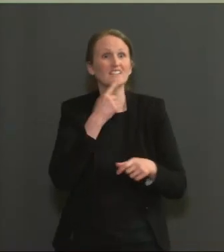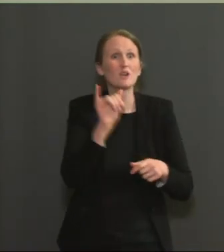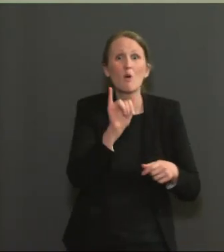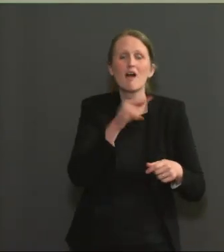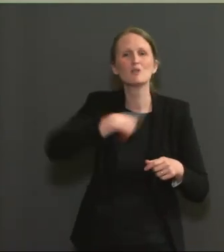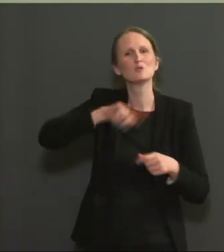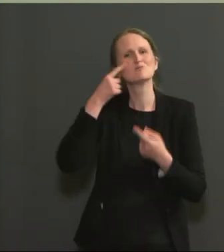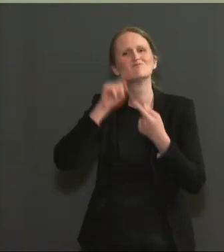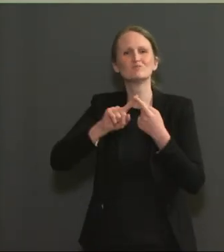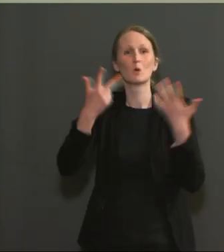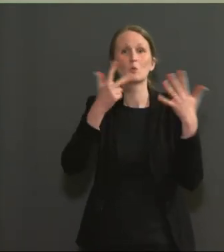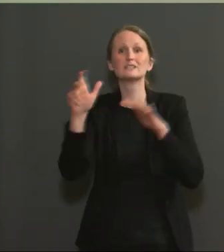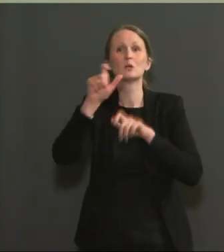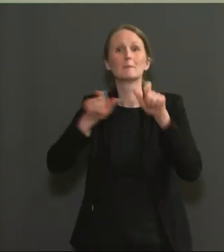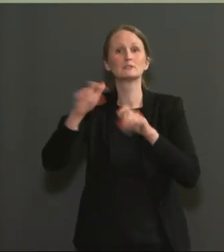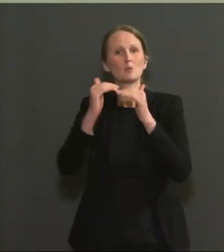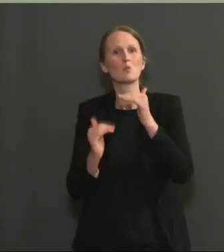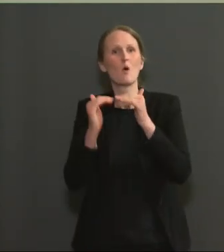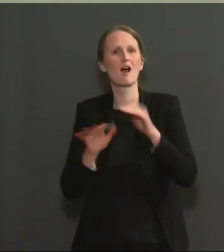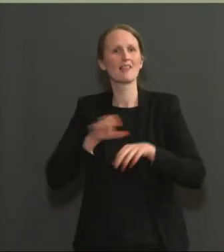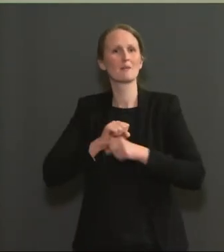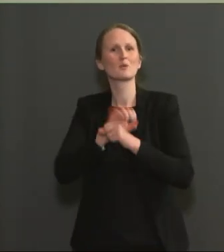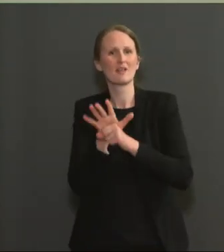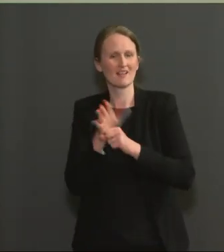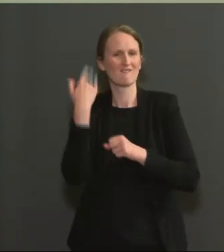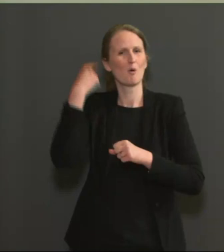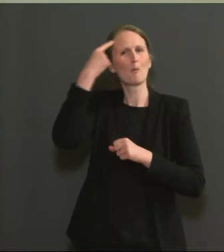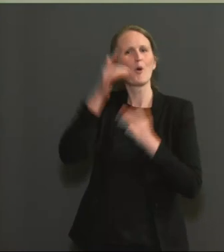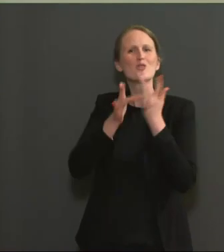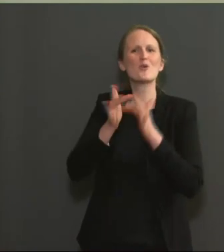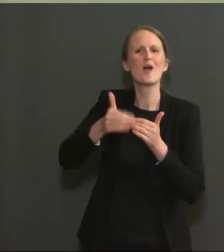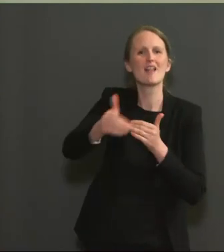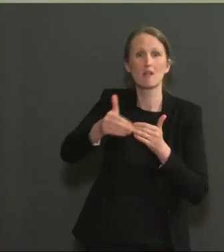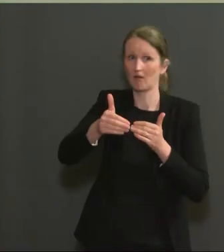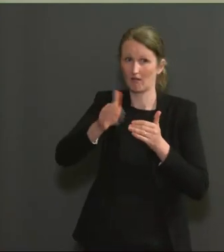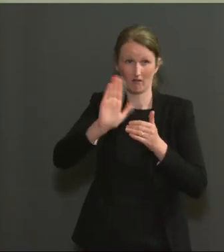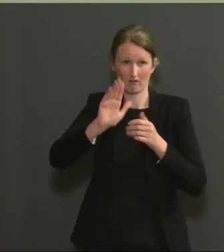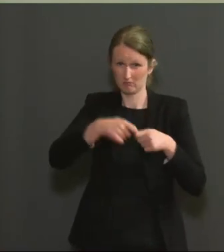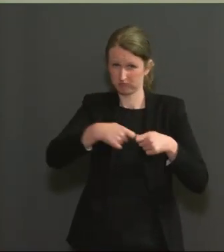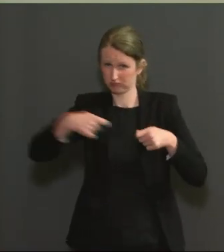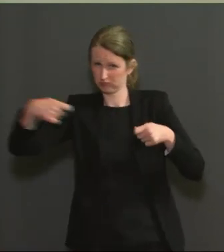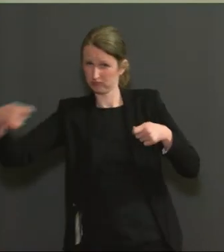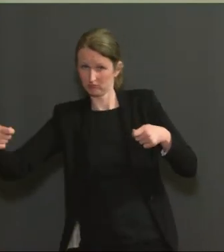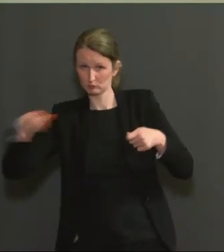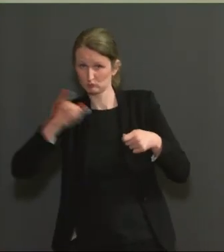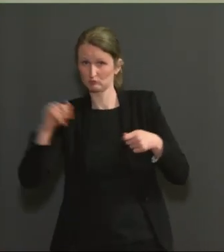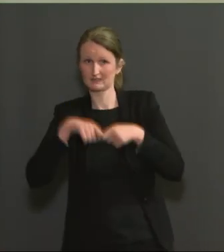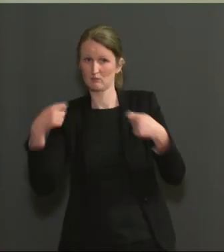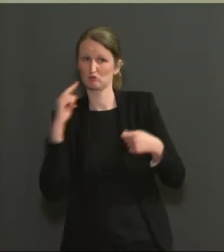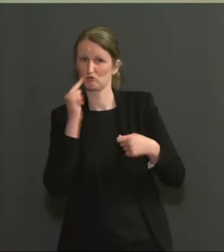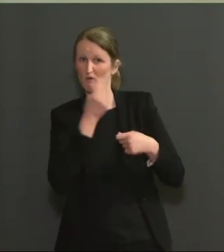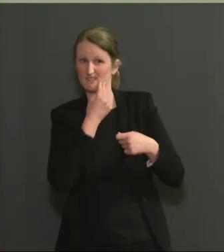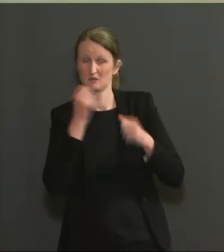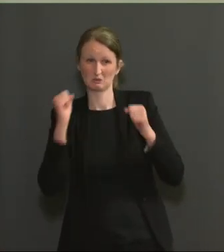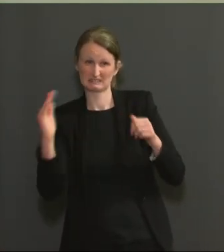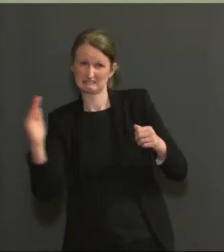de nous on avait dit vers Noël on avait dit vers la fin de l'année si ceci continue à ce tel ritme on ne pourrait on pourrait n'y arriver que à